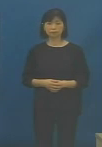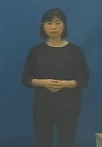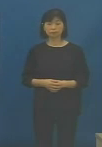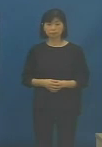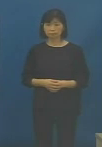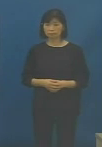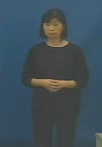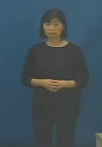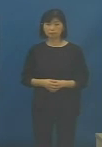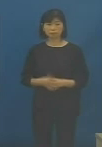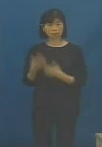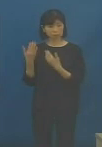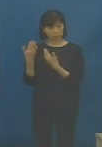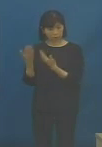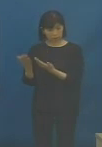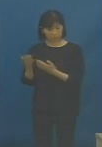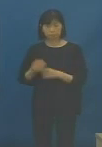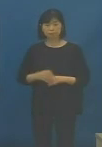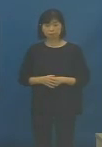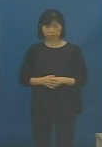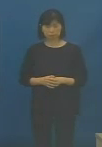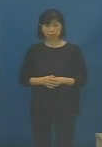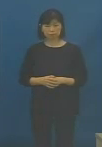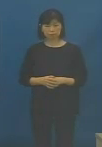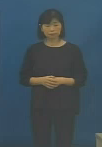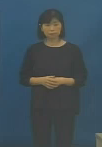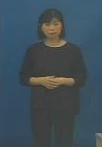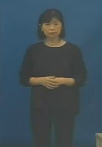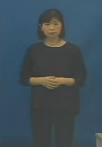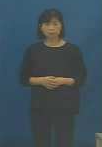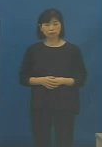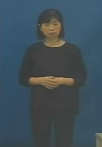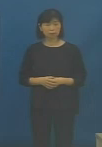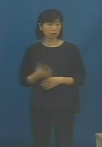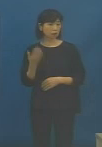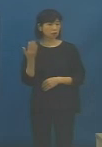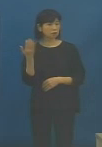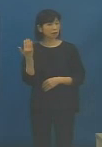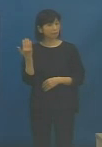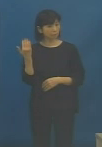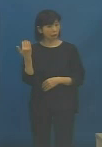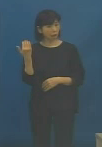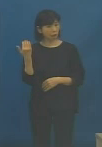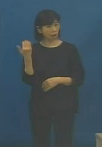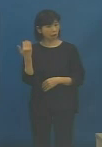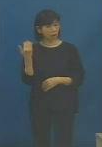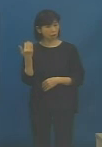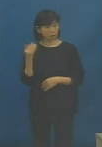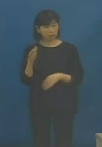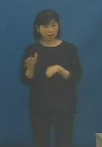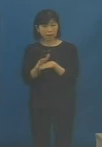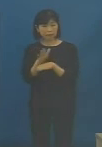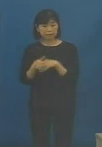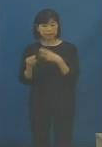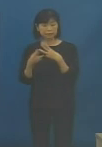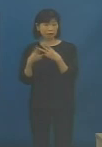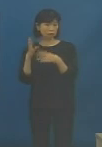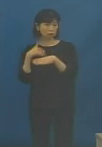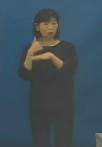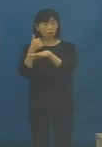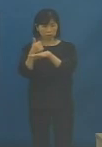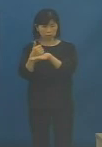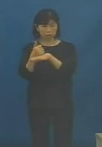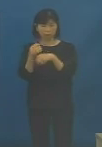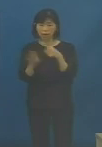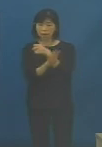お時間ない中で恐縮なんですけれどもちょっと別件で先般なんですけど岸田総理が原